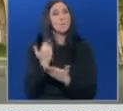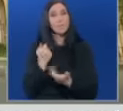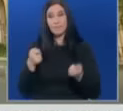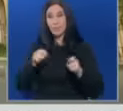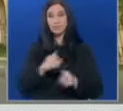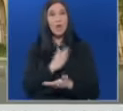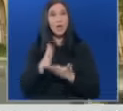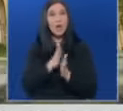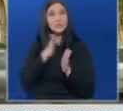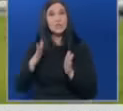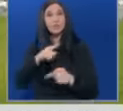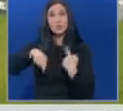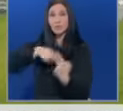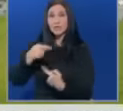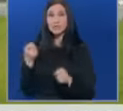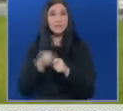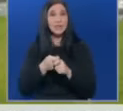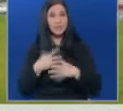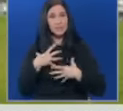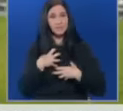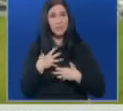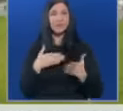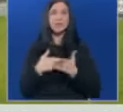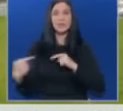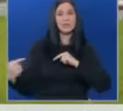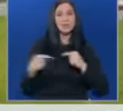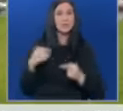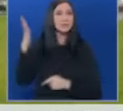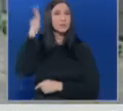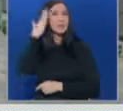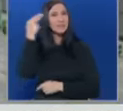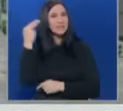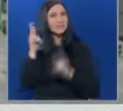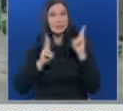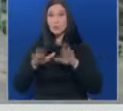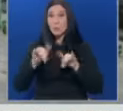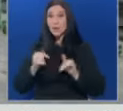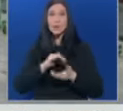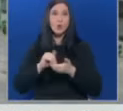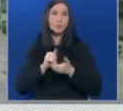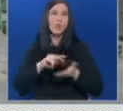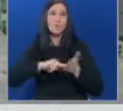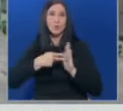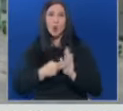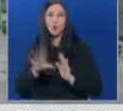изтичането на крайния срок за ротацията се създаде напрежение заради спор за министерства. Съгласно приетия коалиционен протокол, в средата на мандата,